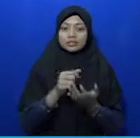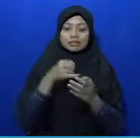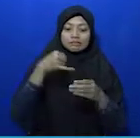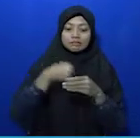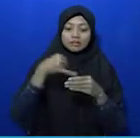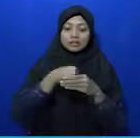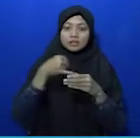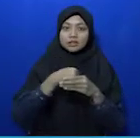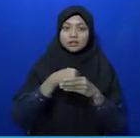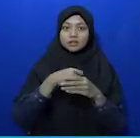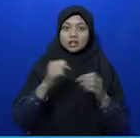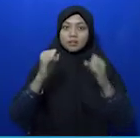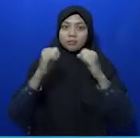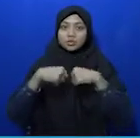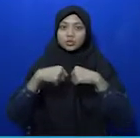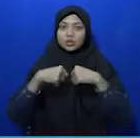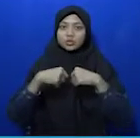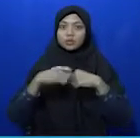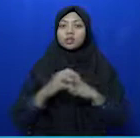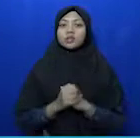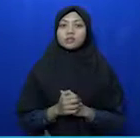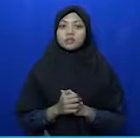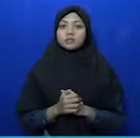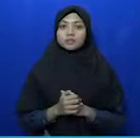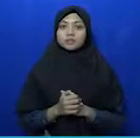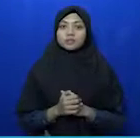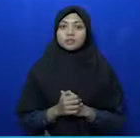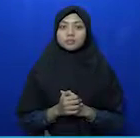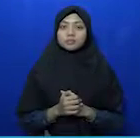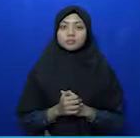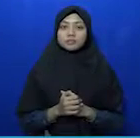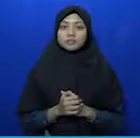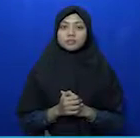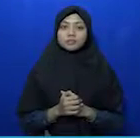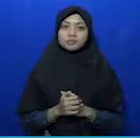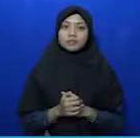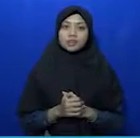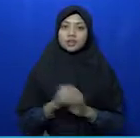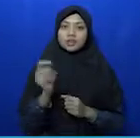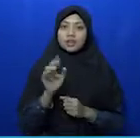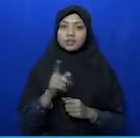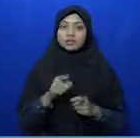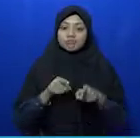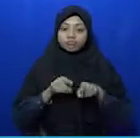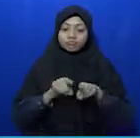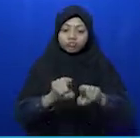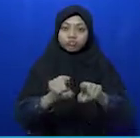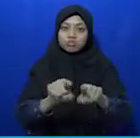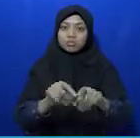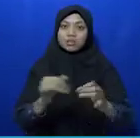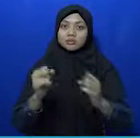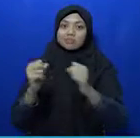dengan agreement-agreement yang lainnya. Jadi konkretnya PI yang Rio Tinto itu dengan